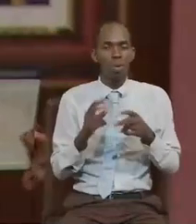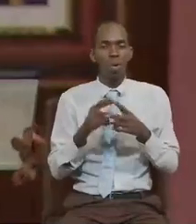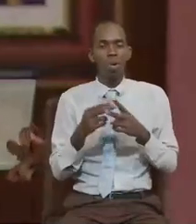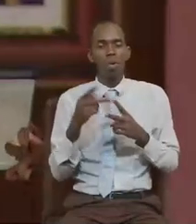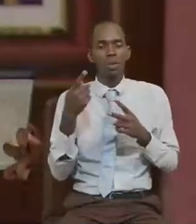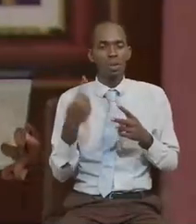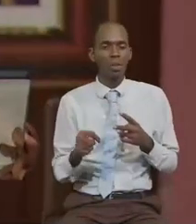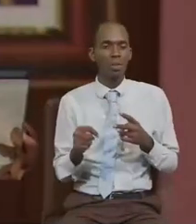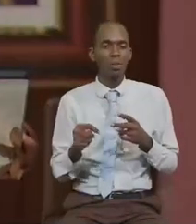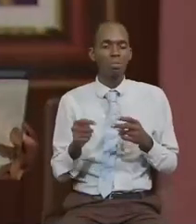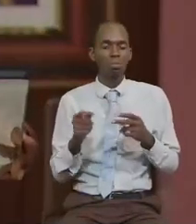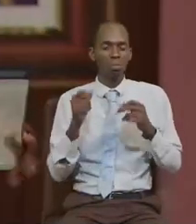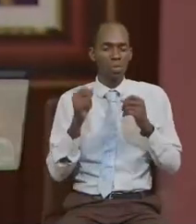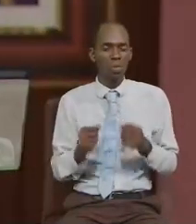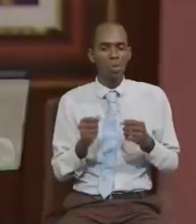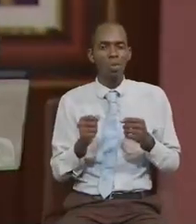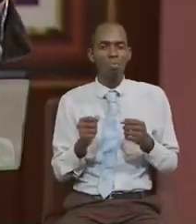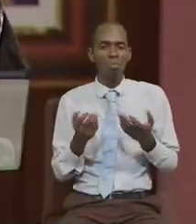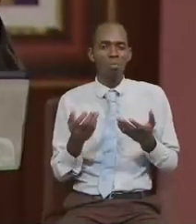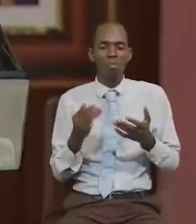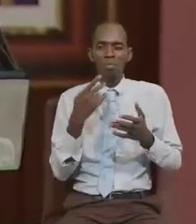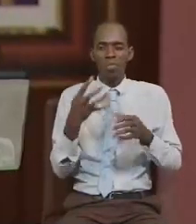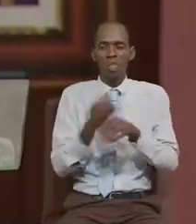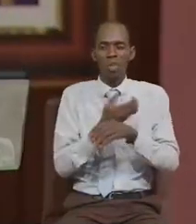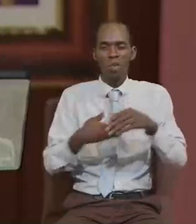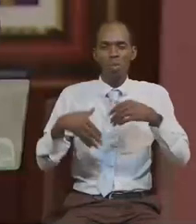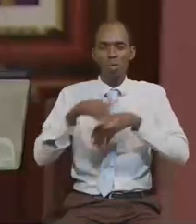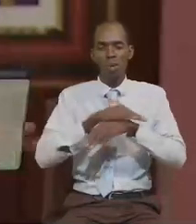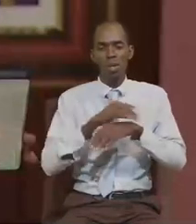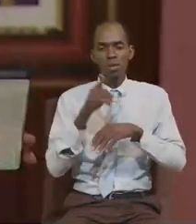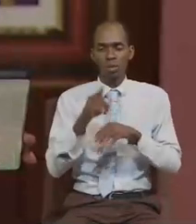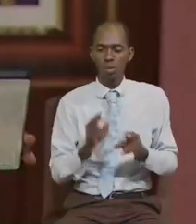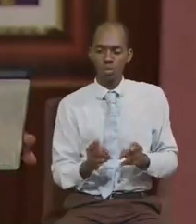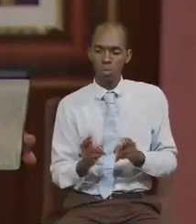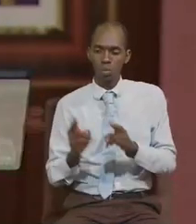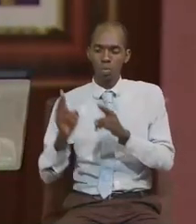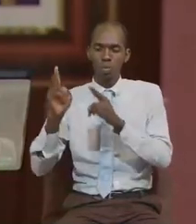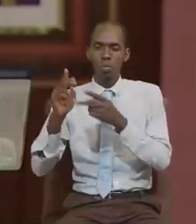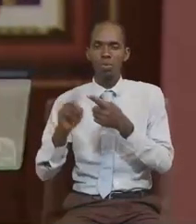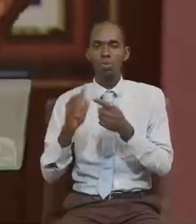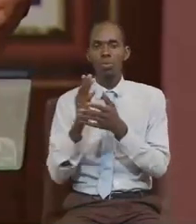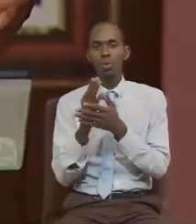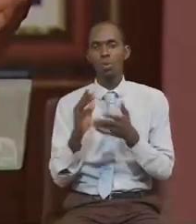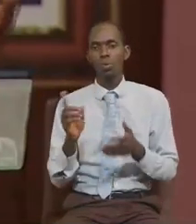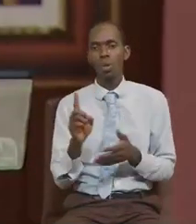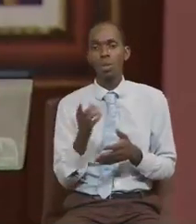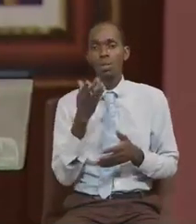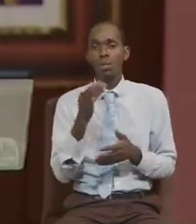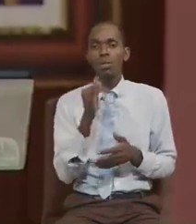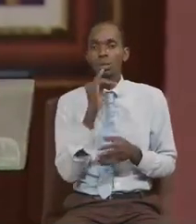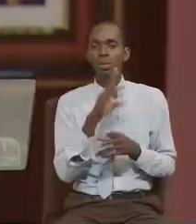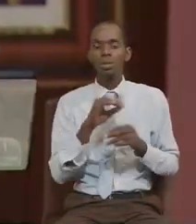retraite là-bas prend le relais, toi tu t'en vas, et tu te précipites pour aller quelque part, alors il n'y a pas de force.